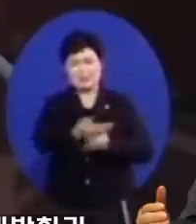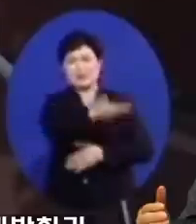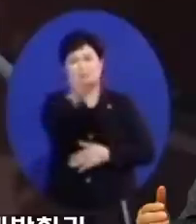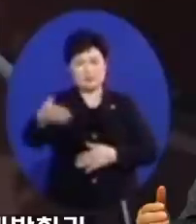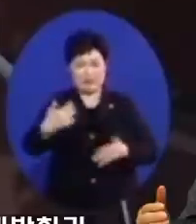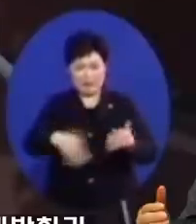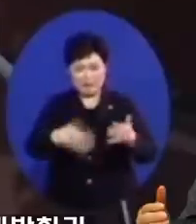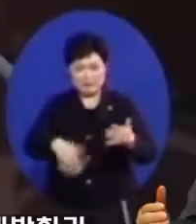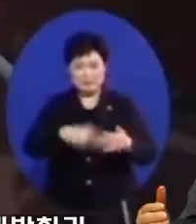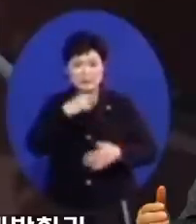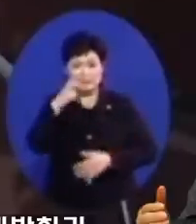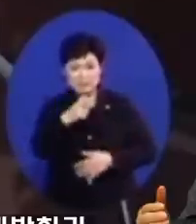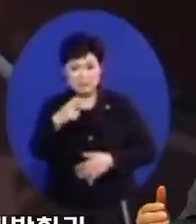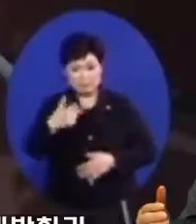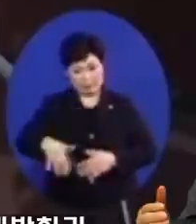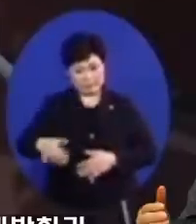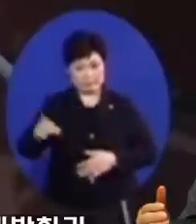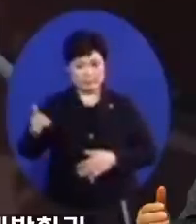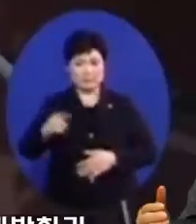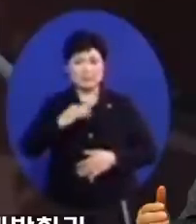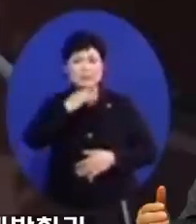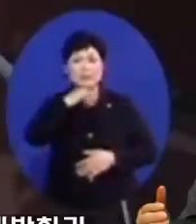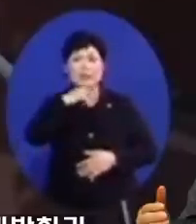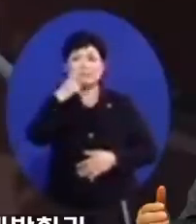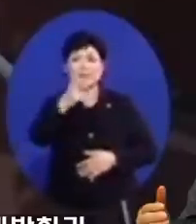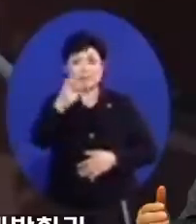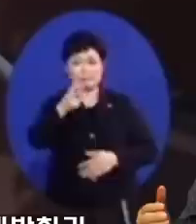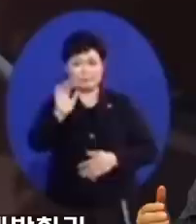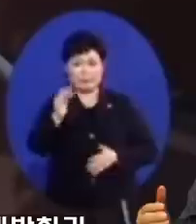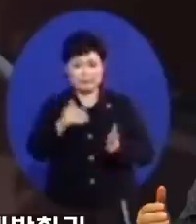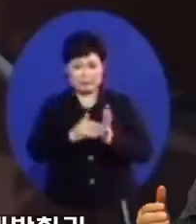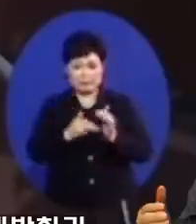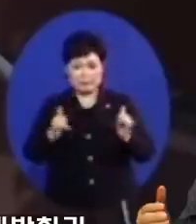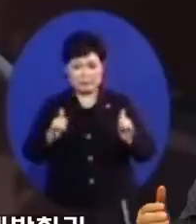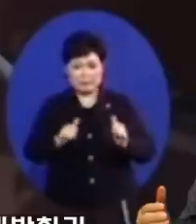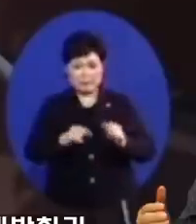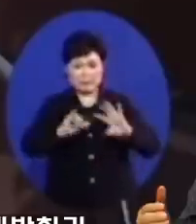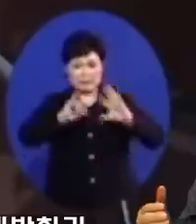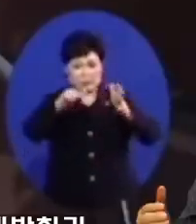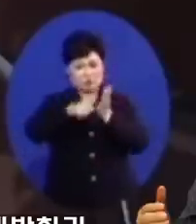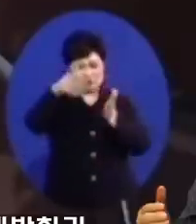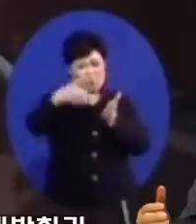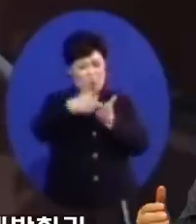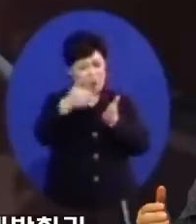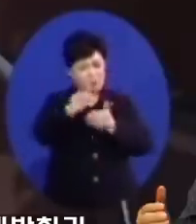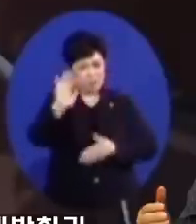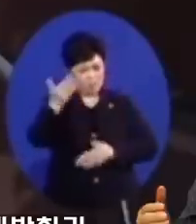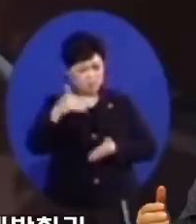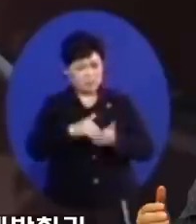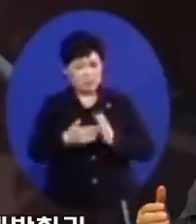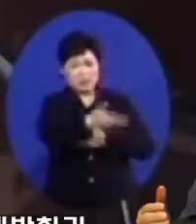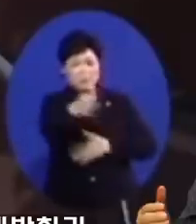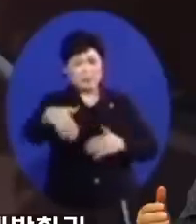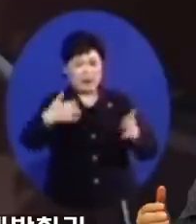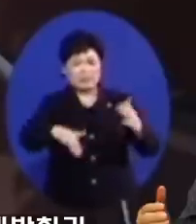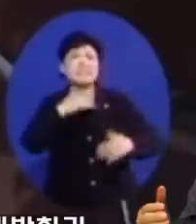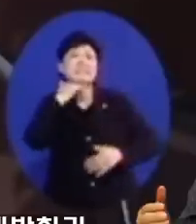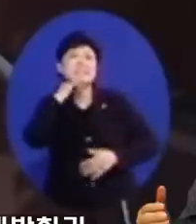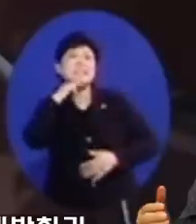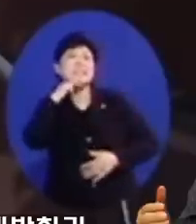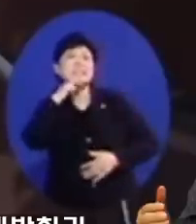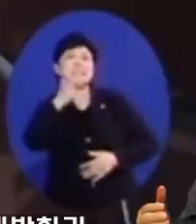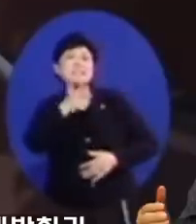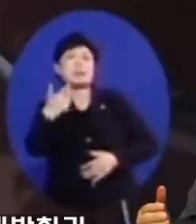아직 70이 안 됐습니다. 70이 된 사람도 세계적인 유명한 화가가 되는데 아직 70이 안 됐으니까 아직 갈